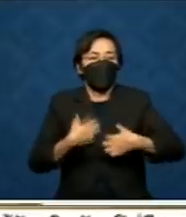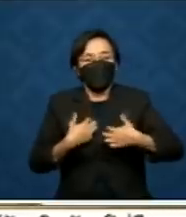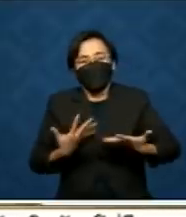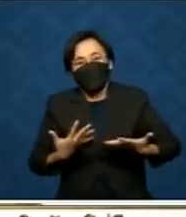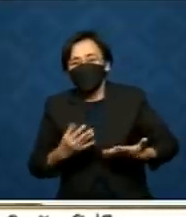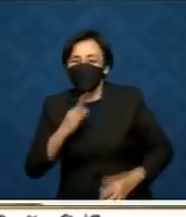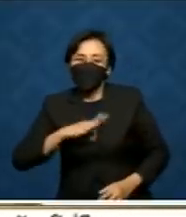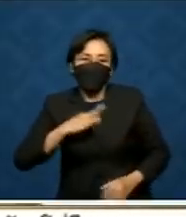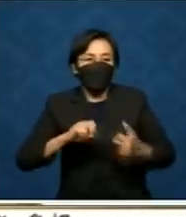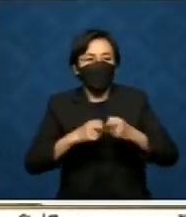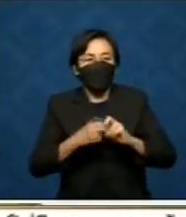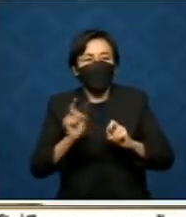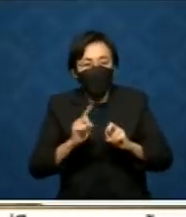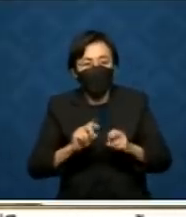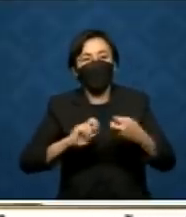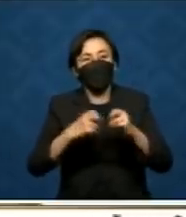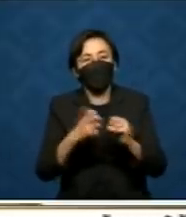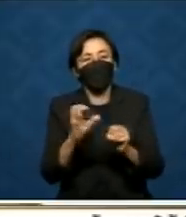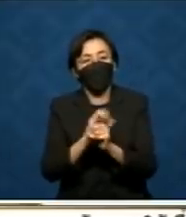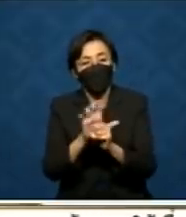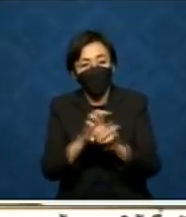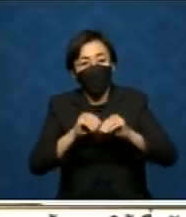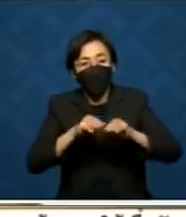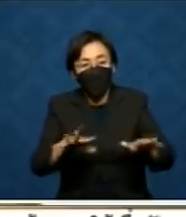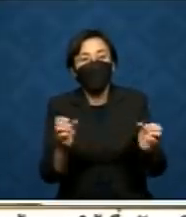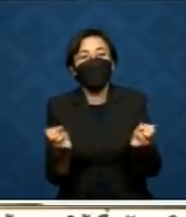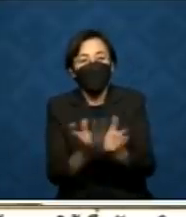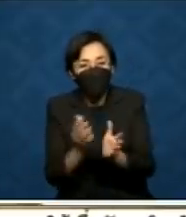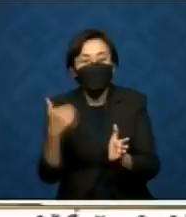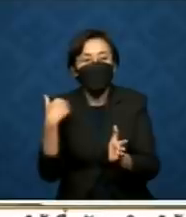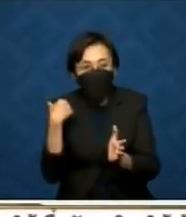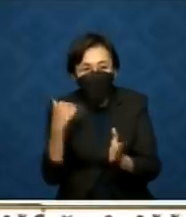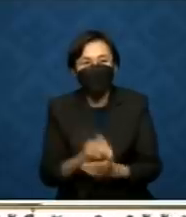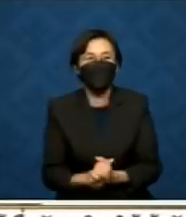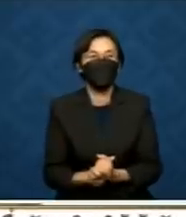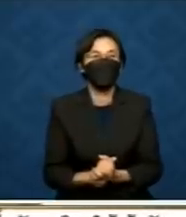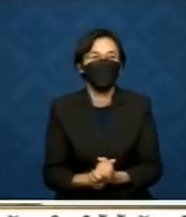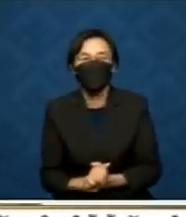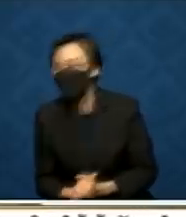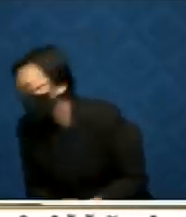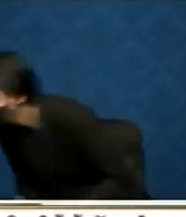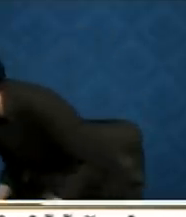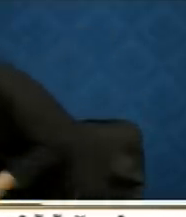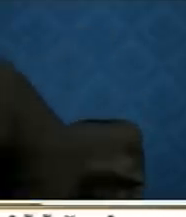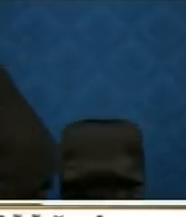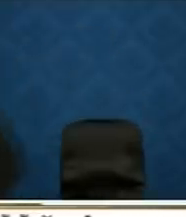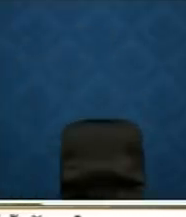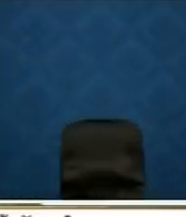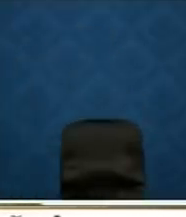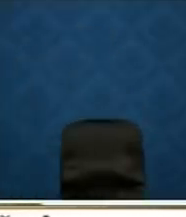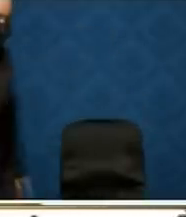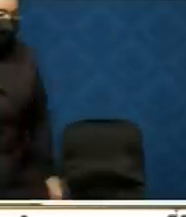เกิดไปจากเป็นลูกโซ่ไปจากข้อผิดถ้าชอบประมงผมอยู่อีสานนี่